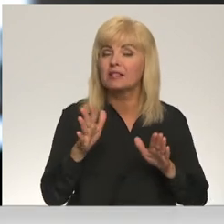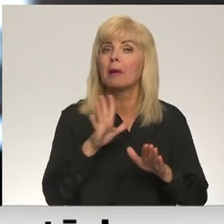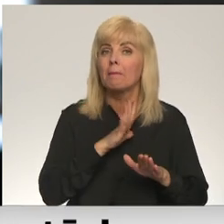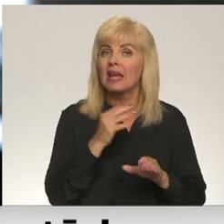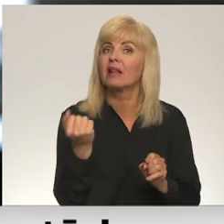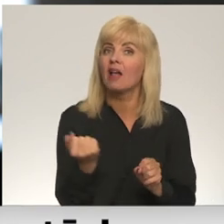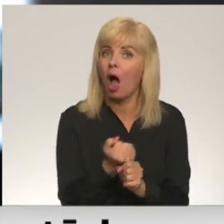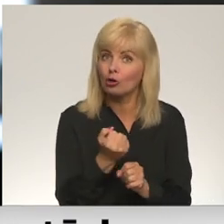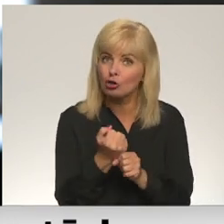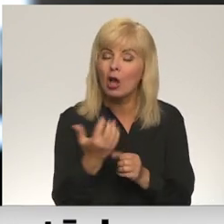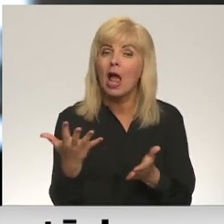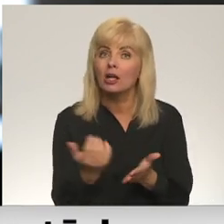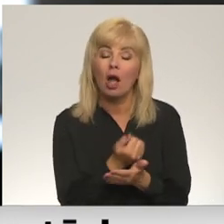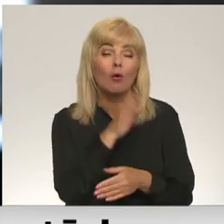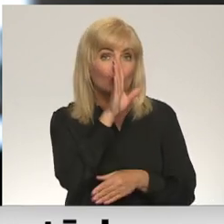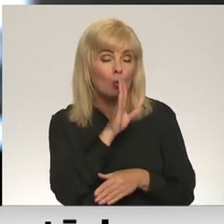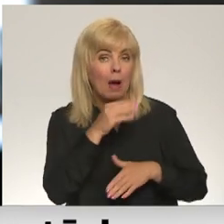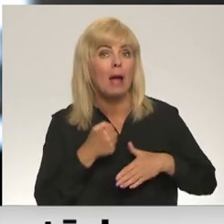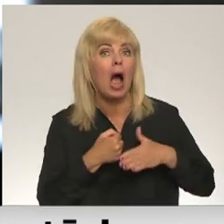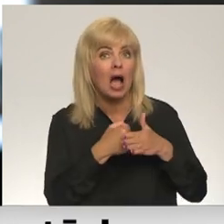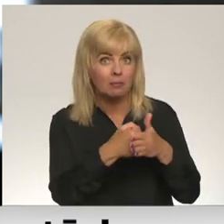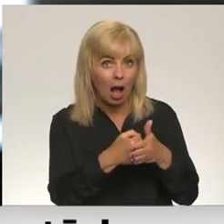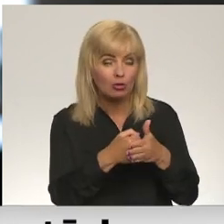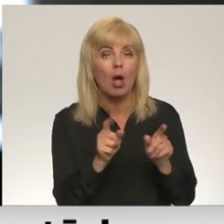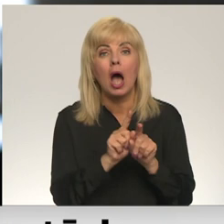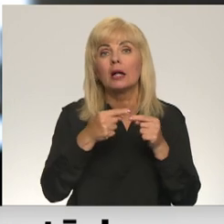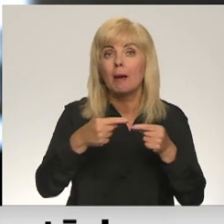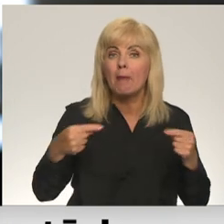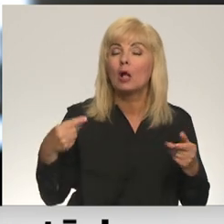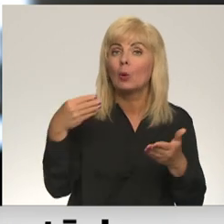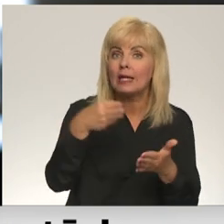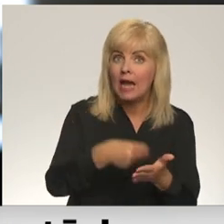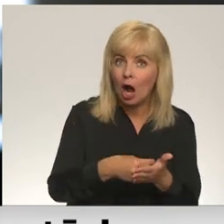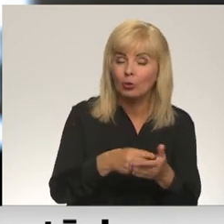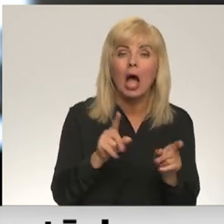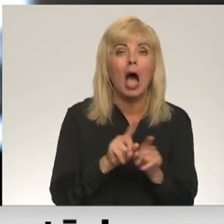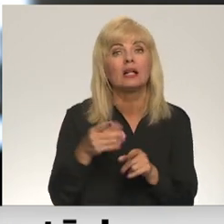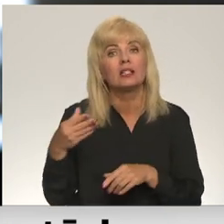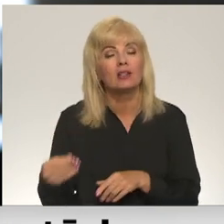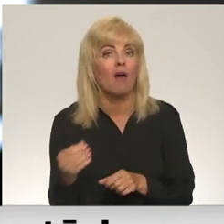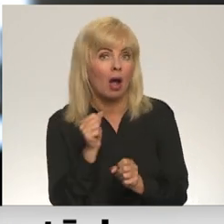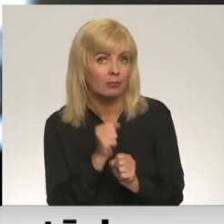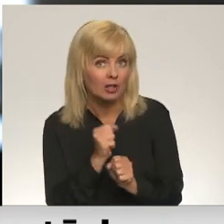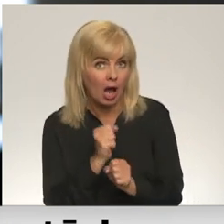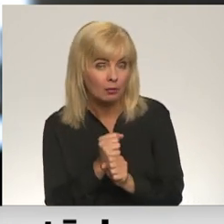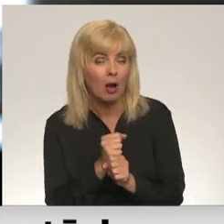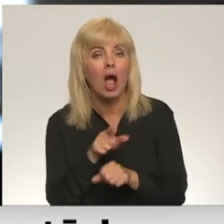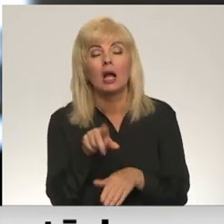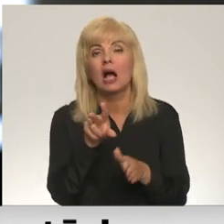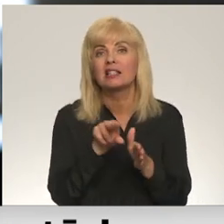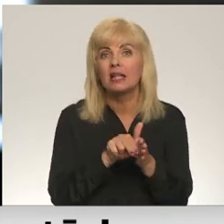ir iegūši diezgan nopietnu atbalstu gan materiālu iegādēji, gan savam darbam kā